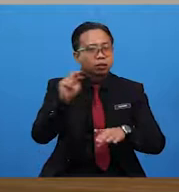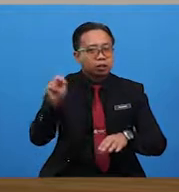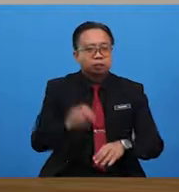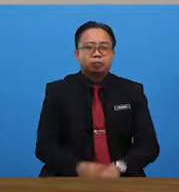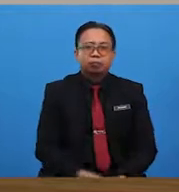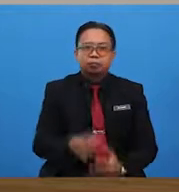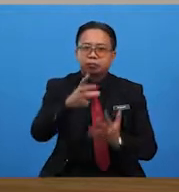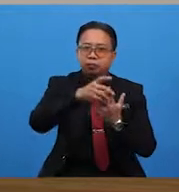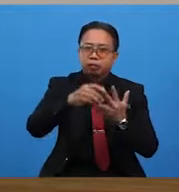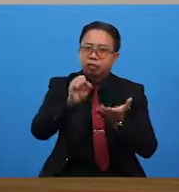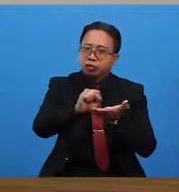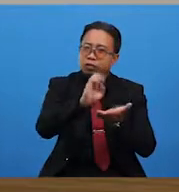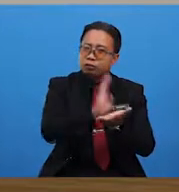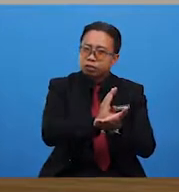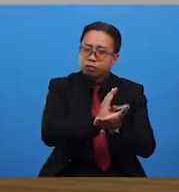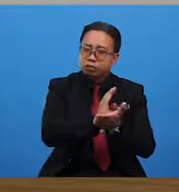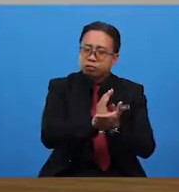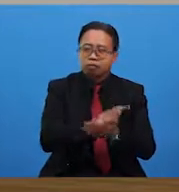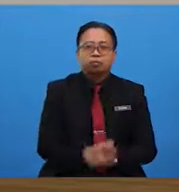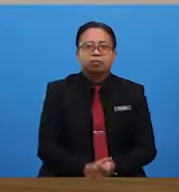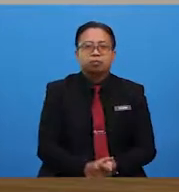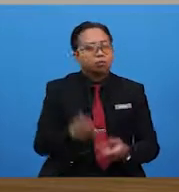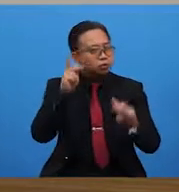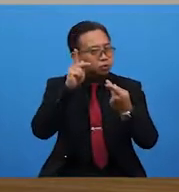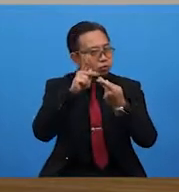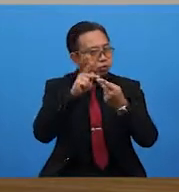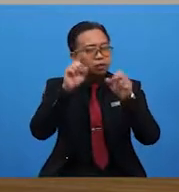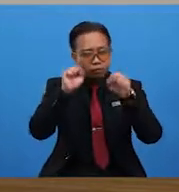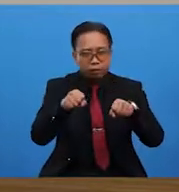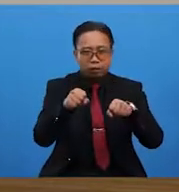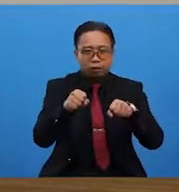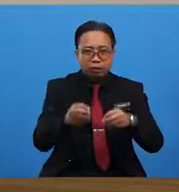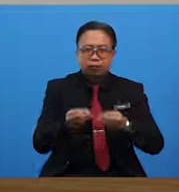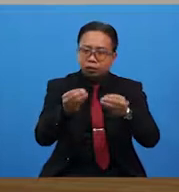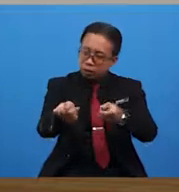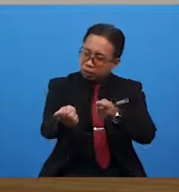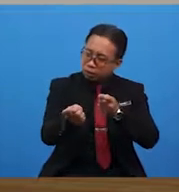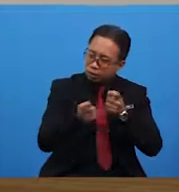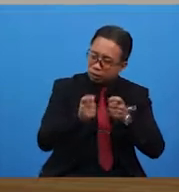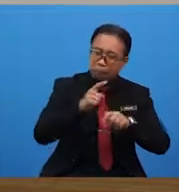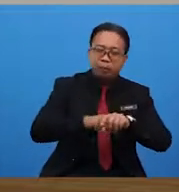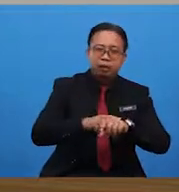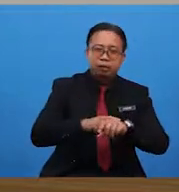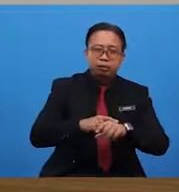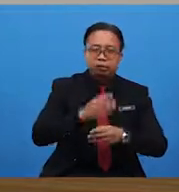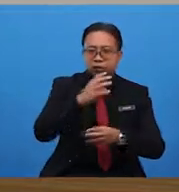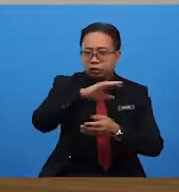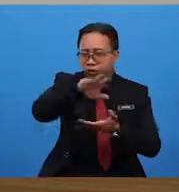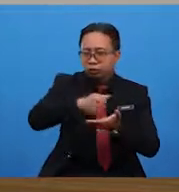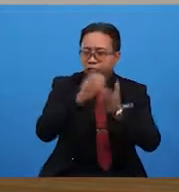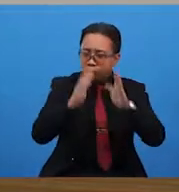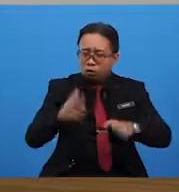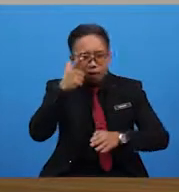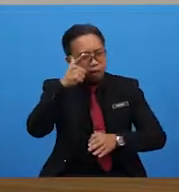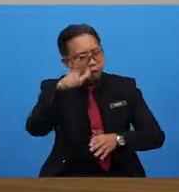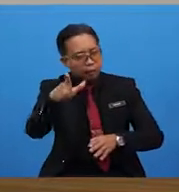subjek yang bersesuaian pasti memberi infaq dan tarikan kepada audience yang melihat